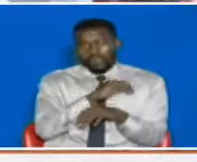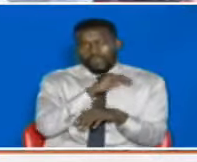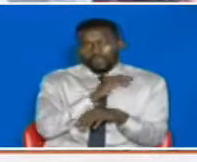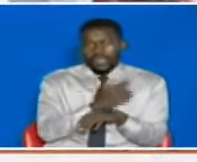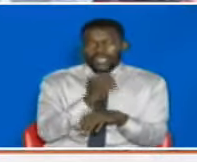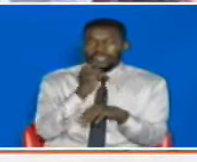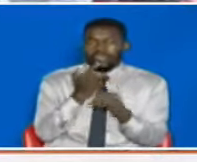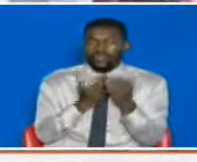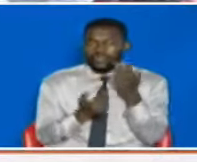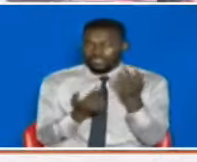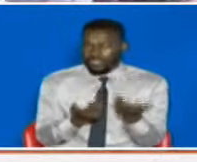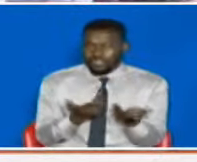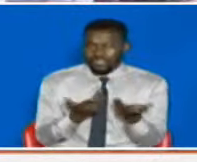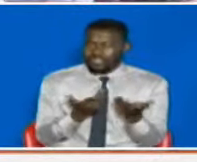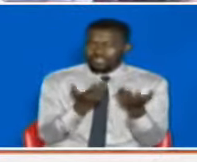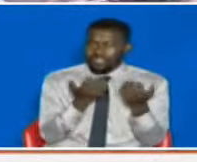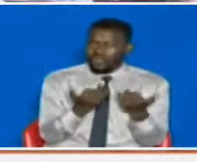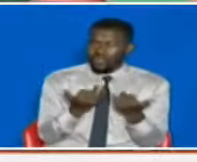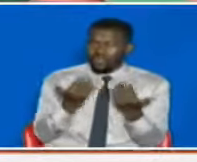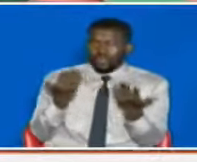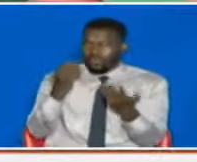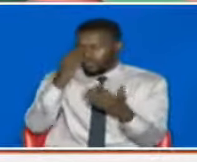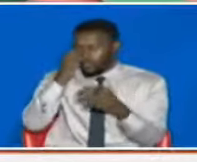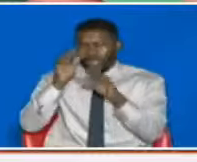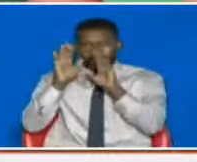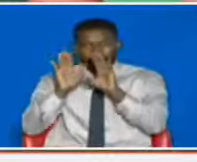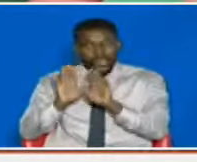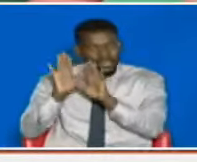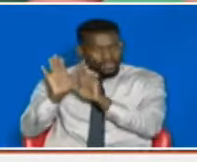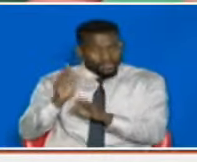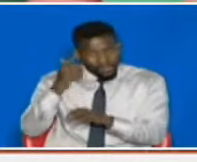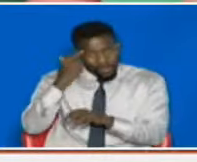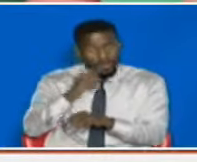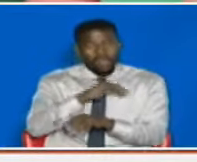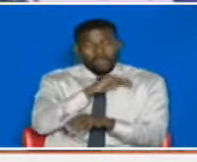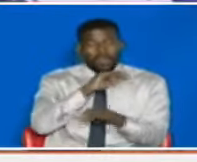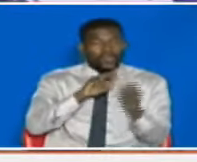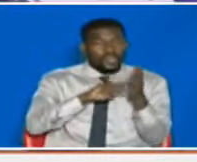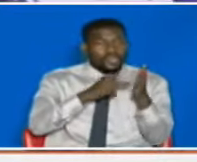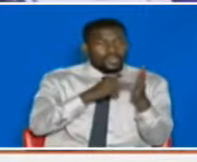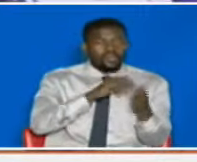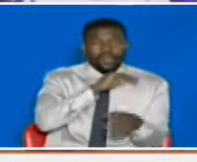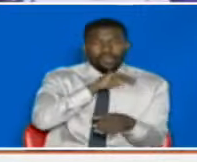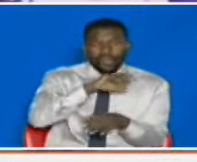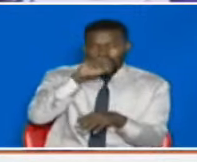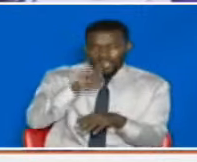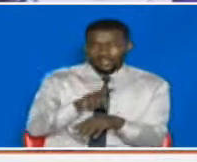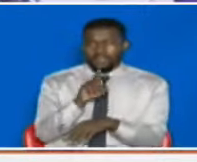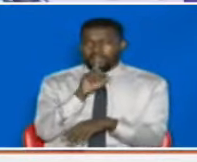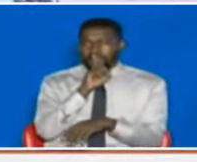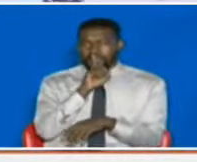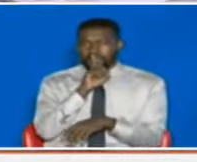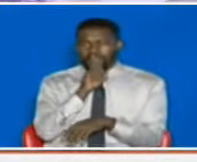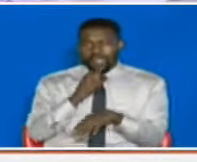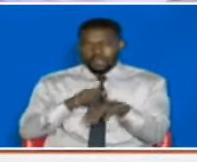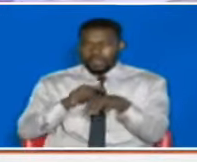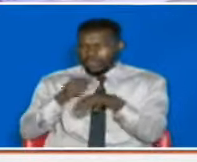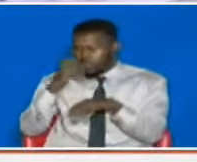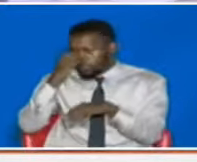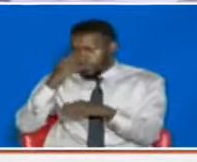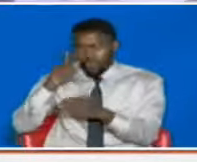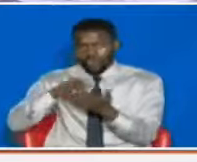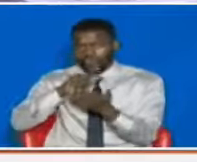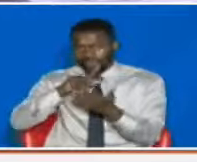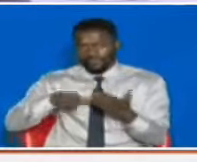wanachosema rais anamfanyia kampeni Odinga. Hiyo basi, Odinga hafai kumsuta wakati anapokosea. Rais